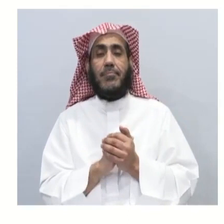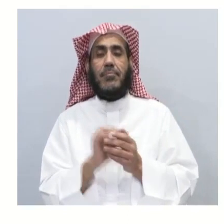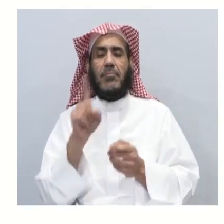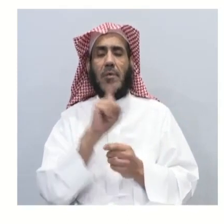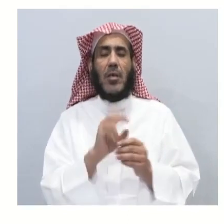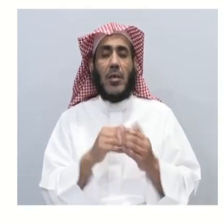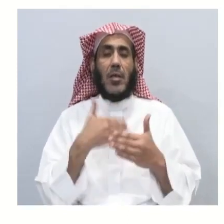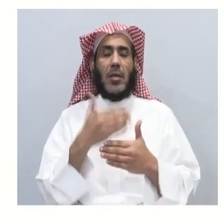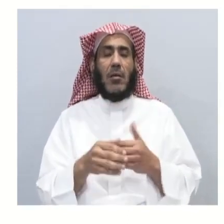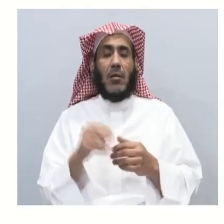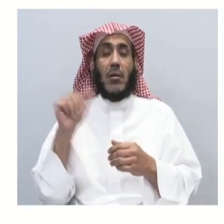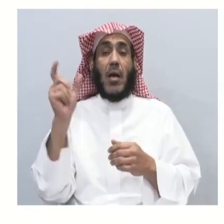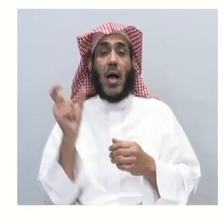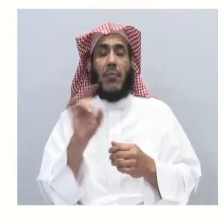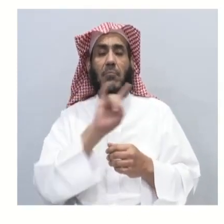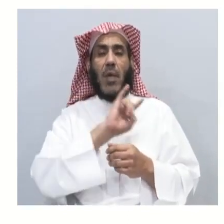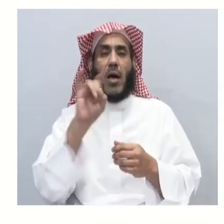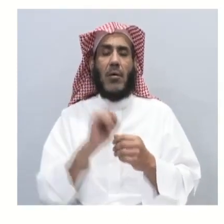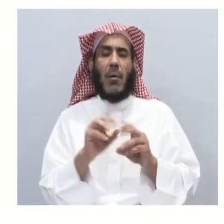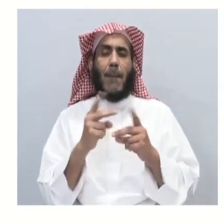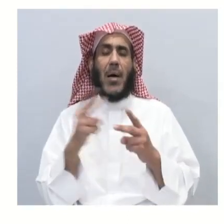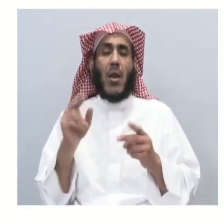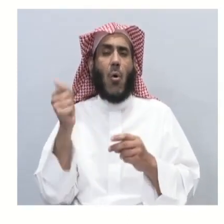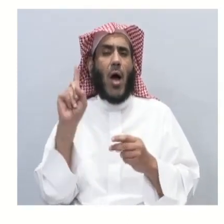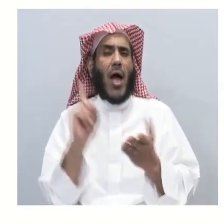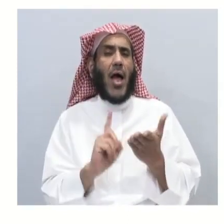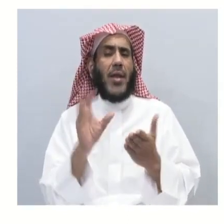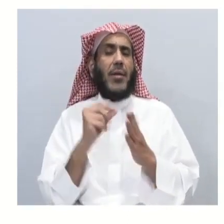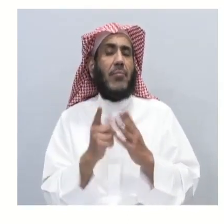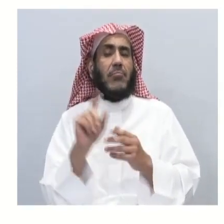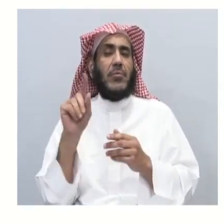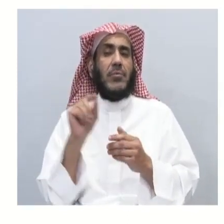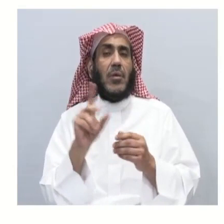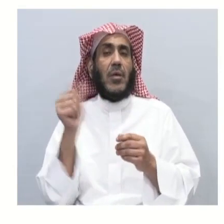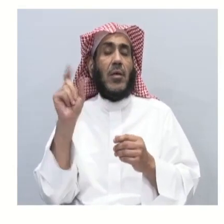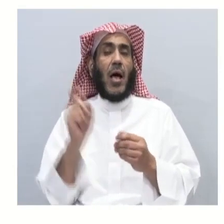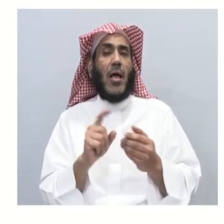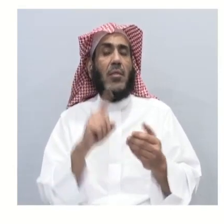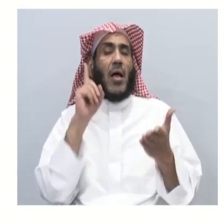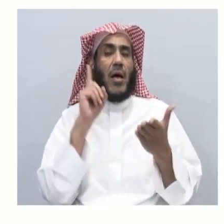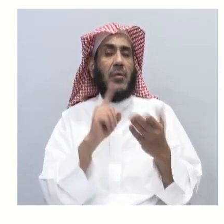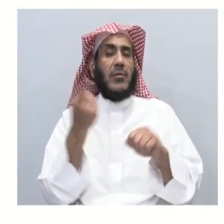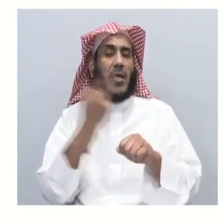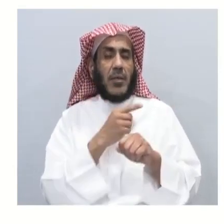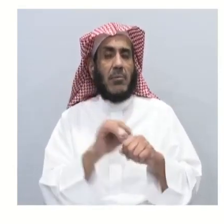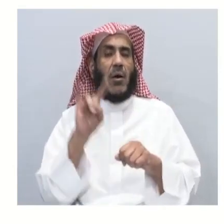الكلمة التي تليها، أن لا، ما نوع أن هنا؟ أحسنتم، أن الناصبة